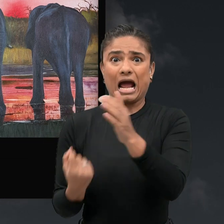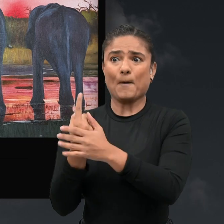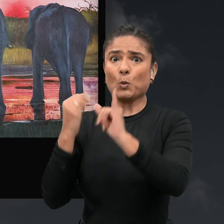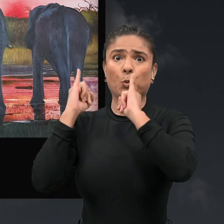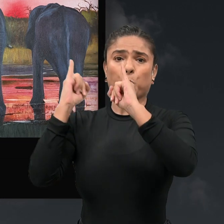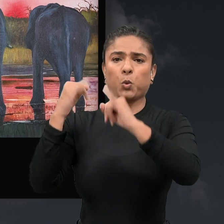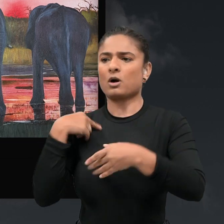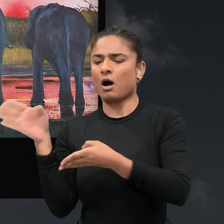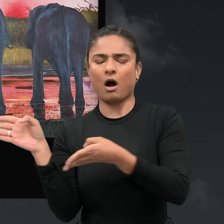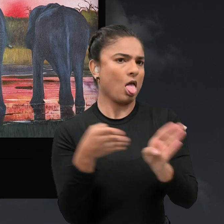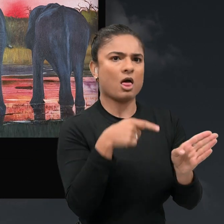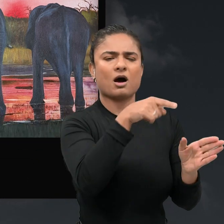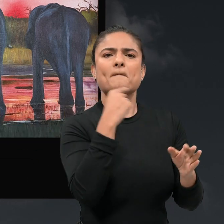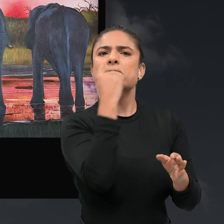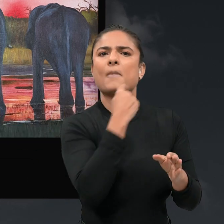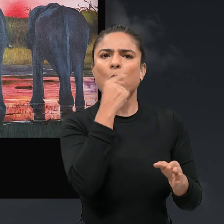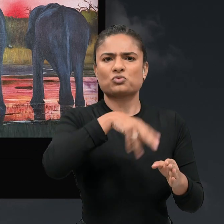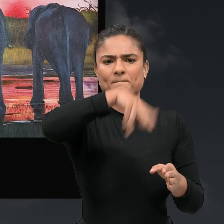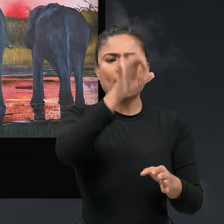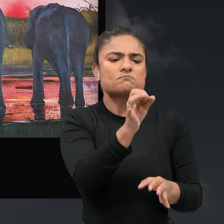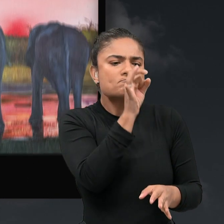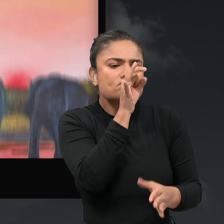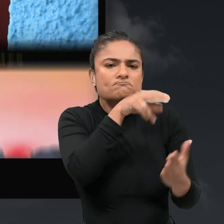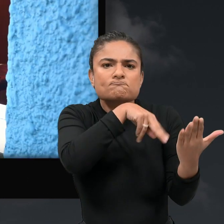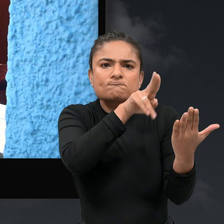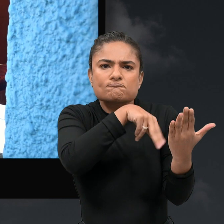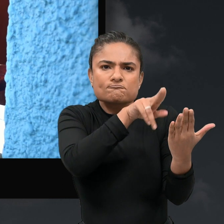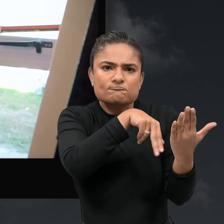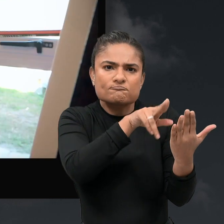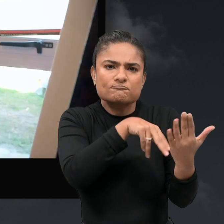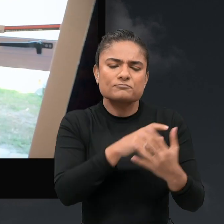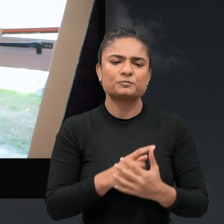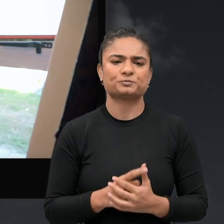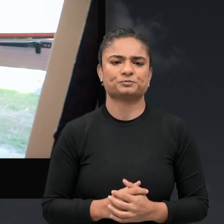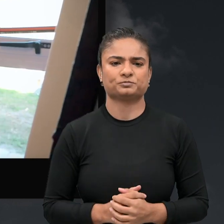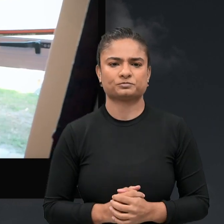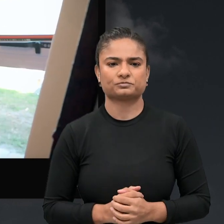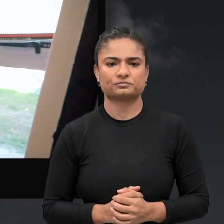maar blootgestel was aan mondskilde, sal ek maar sê, ja.